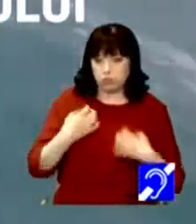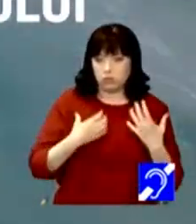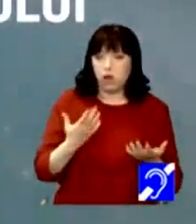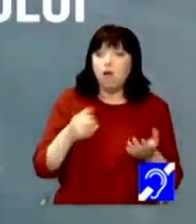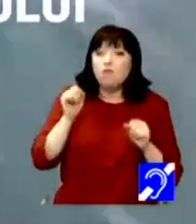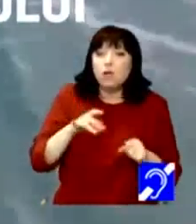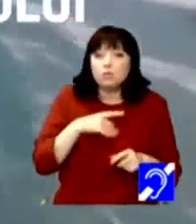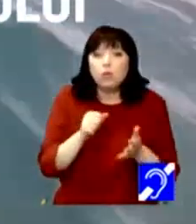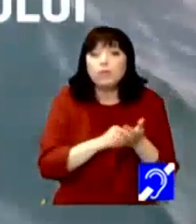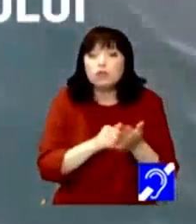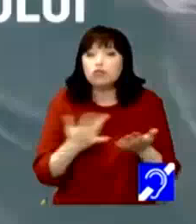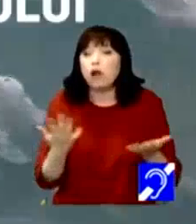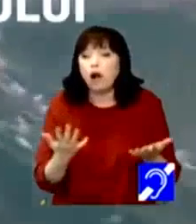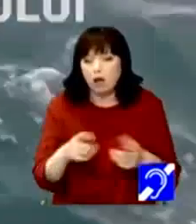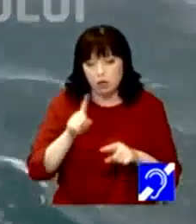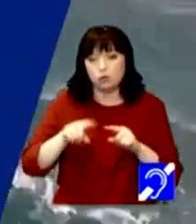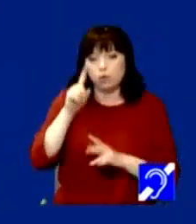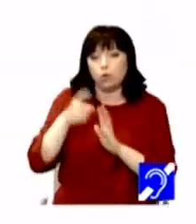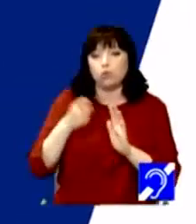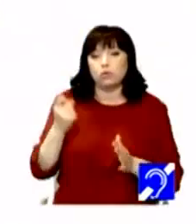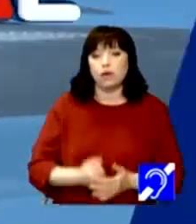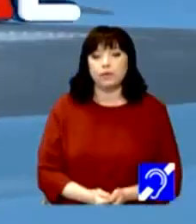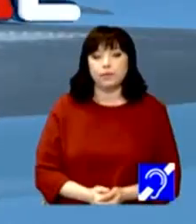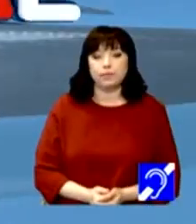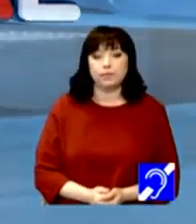acestui fenomen aflați din Telejurnal.